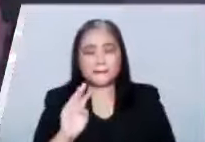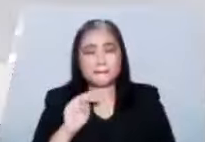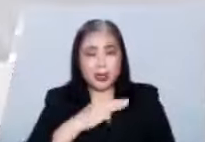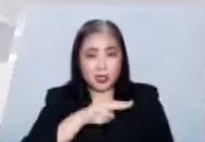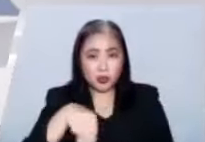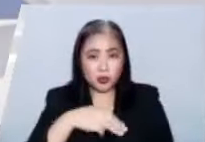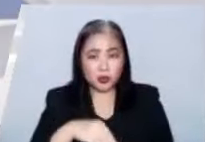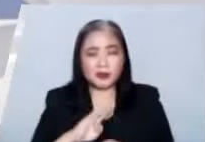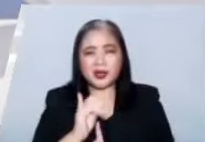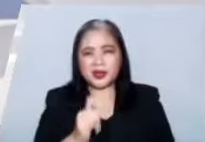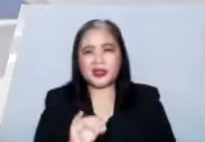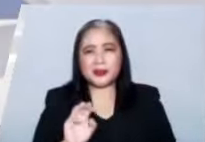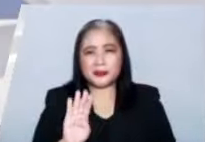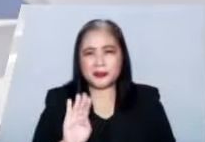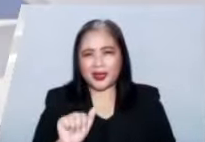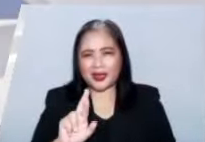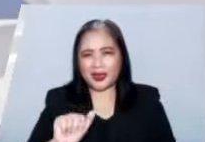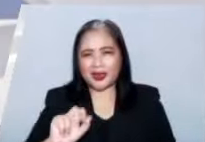Gomez